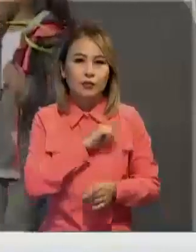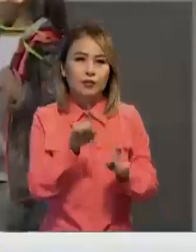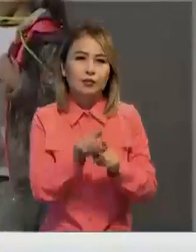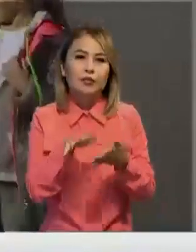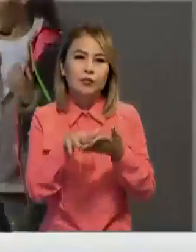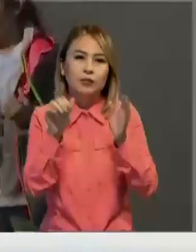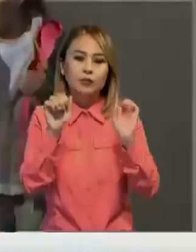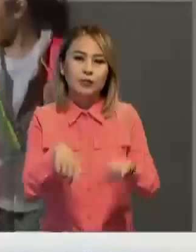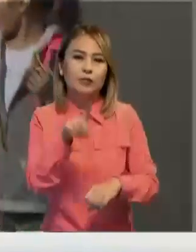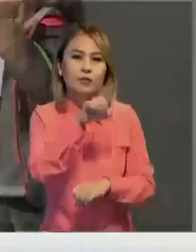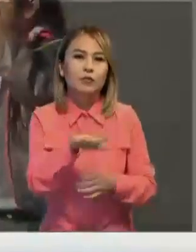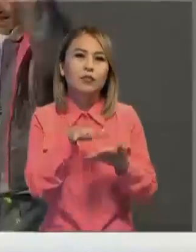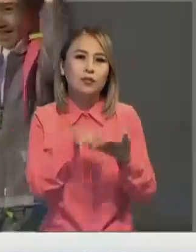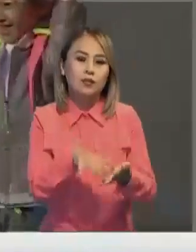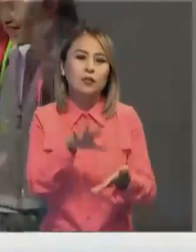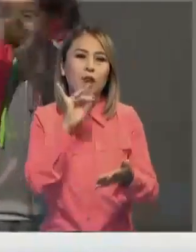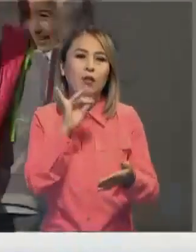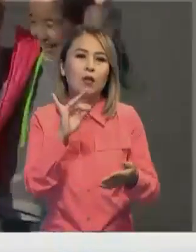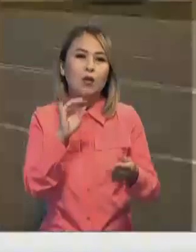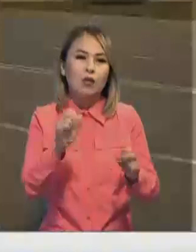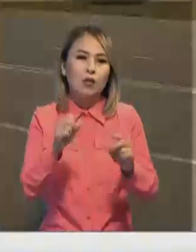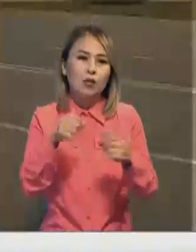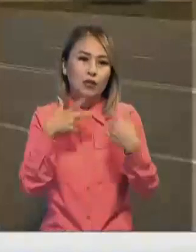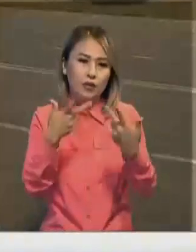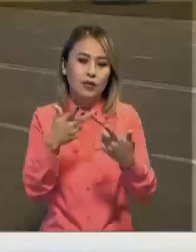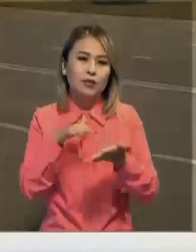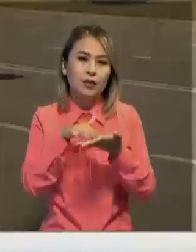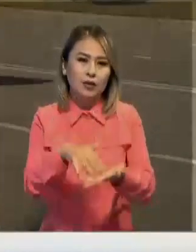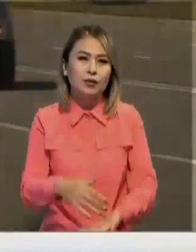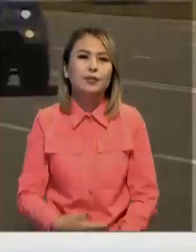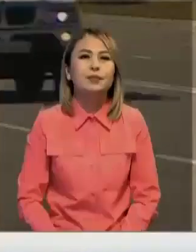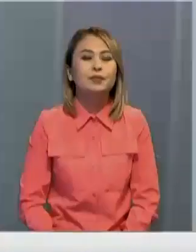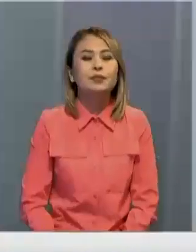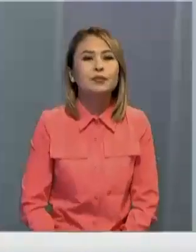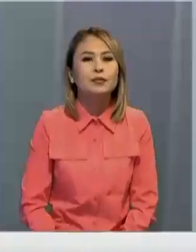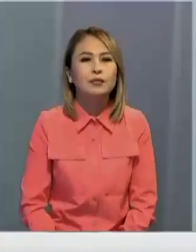де өтініш бере алады. Үміткерлер өтінішті онлайн береді.